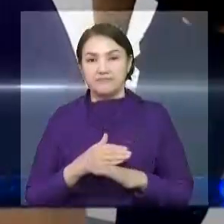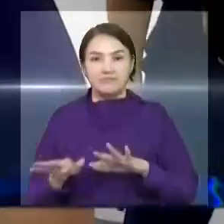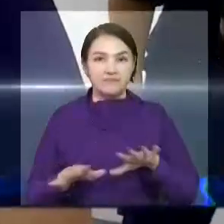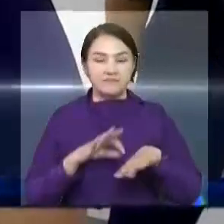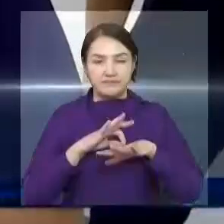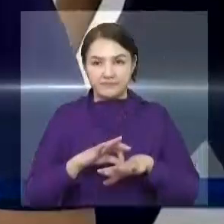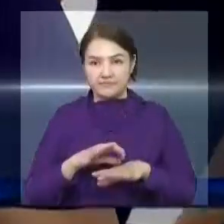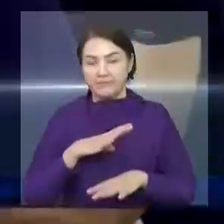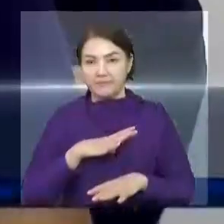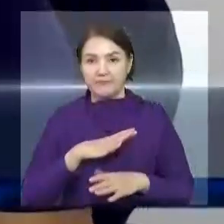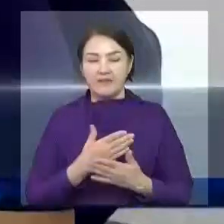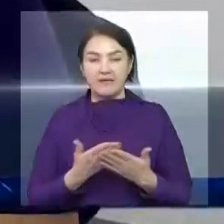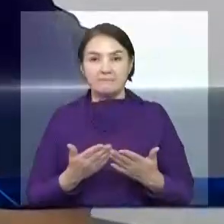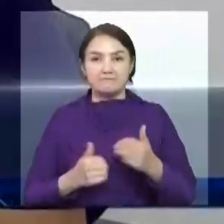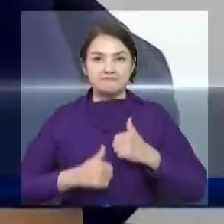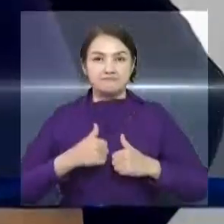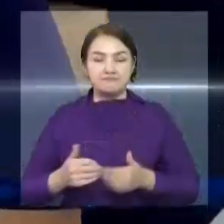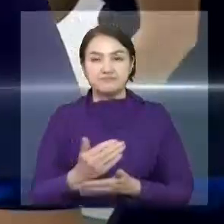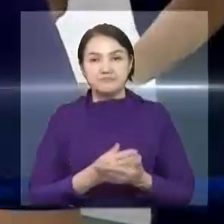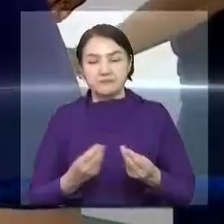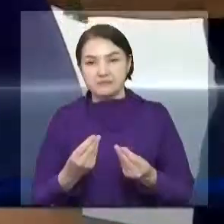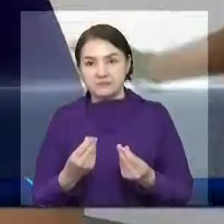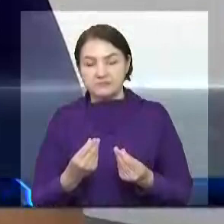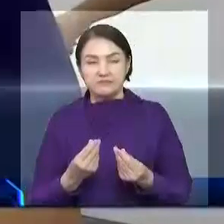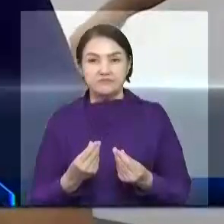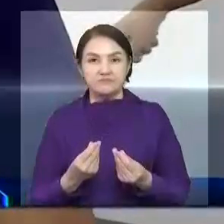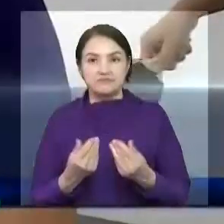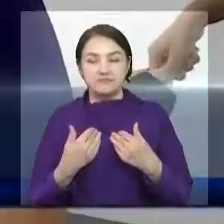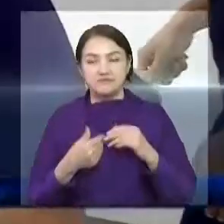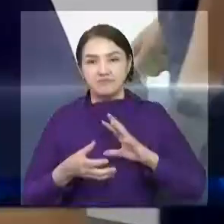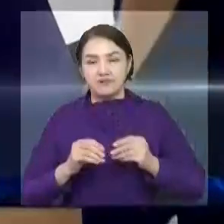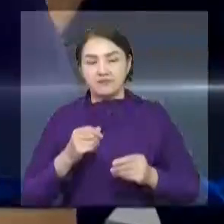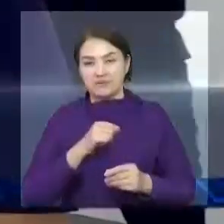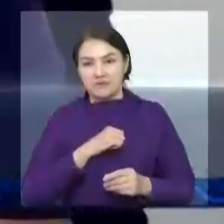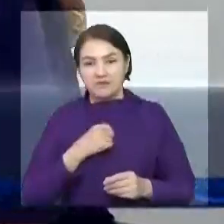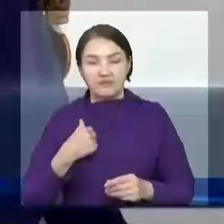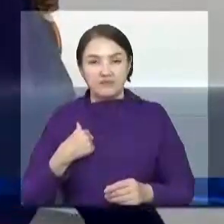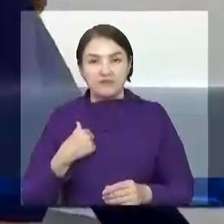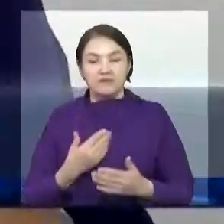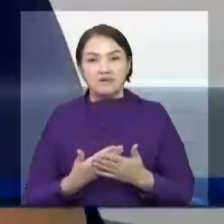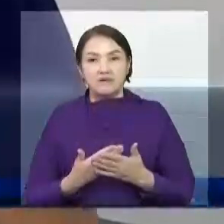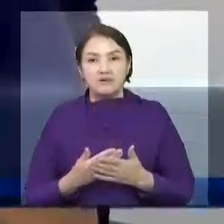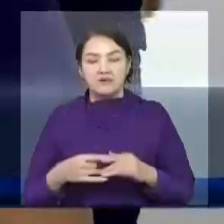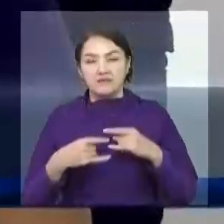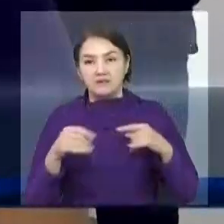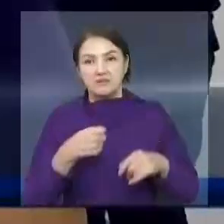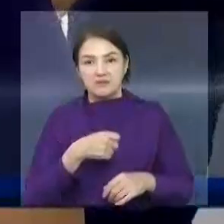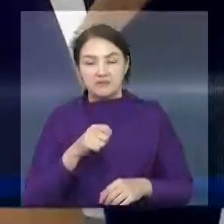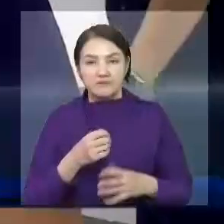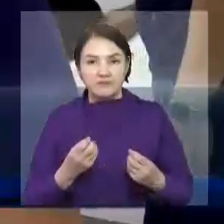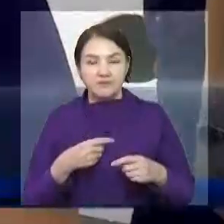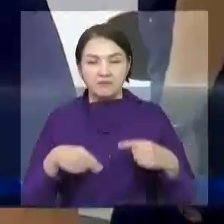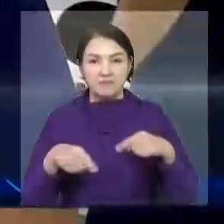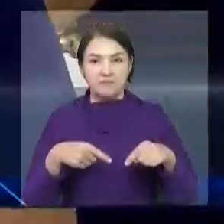шаралар жүргізілген болатын осы сайысқа жиналған қаражат көлемінен. Мен жалпы өзім үстел теннисіне және де